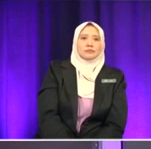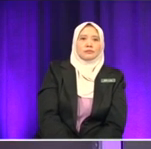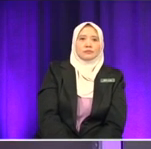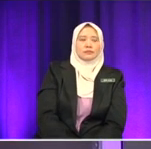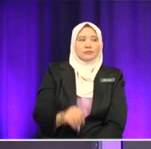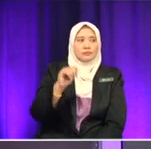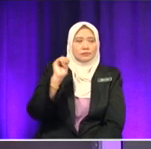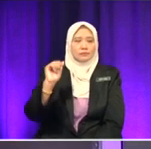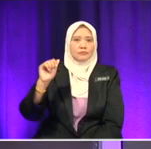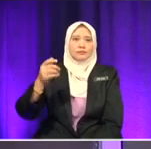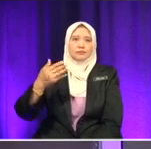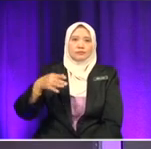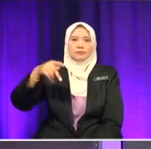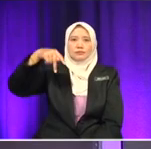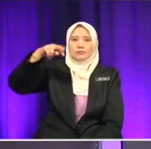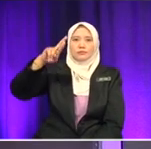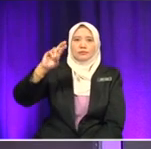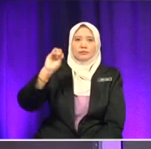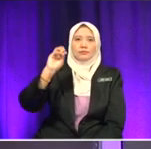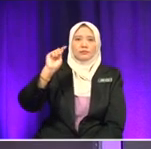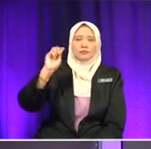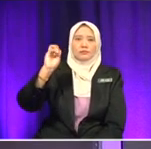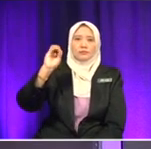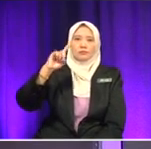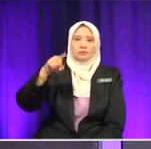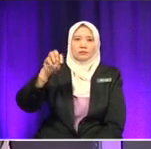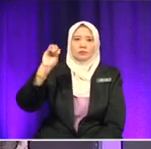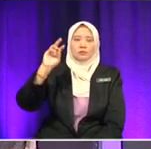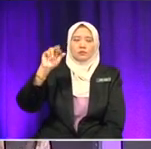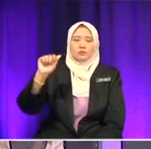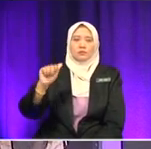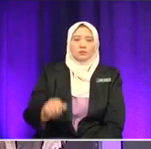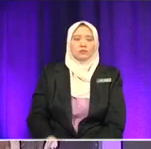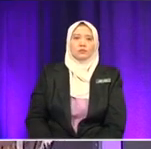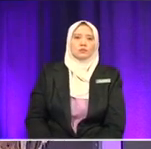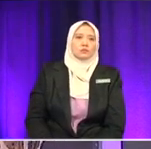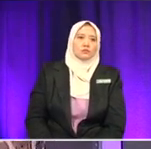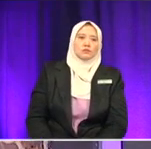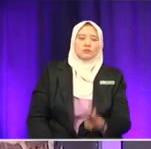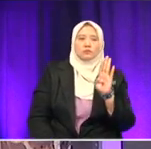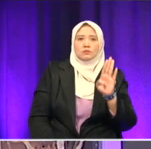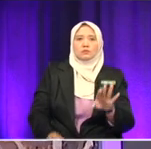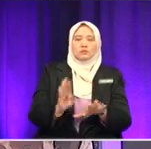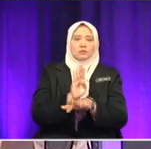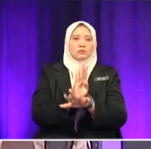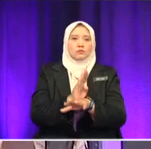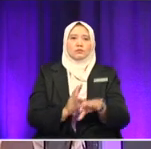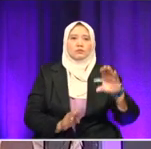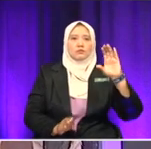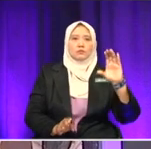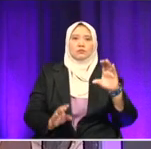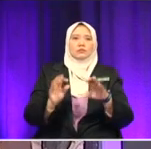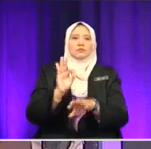adalah protozoa. B adalah bakteria. C adalah virus. Dan D adalah fungi. Okay, ambil masa